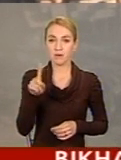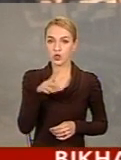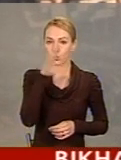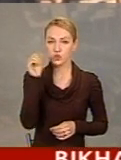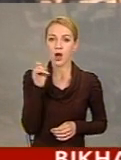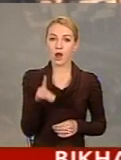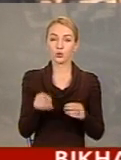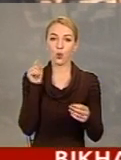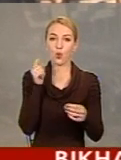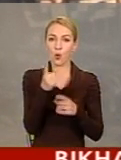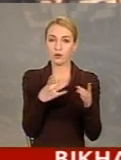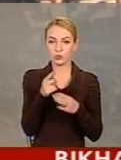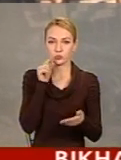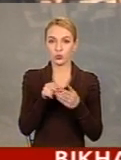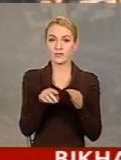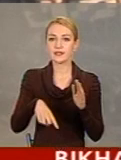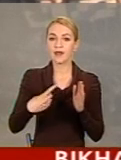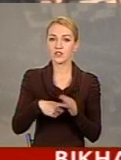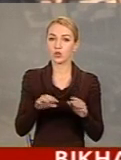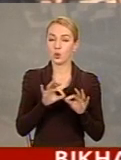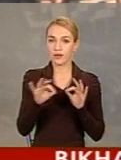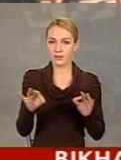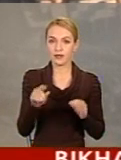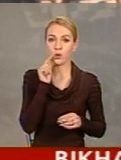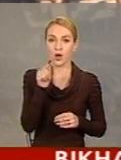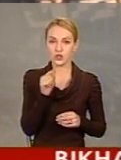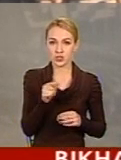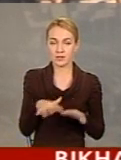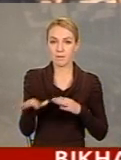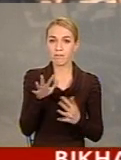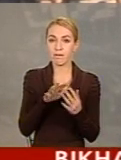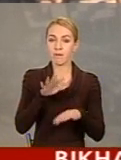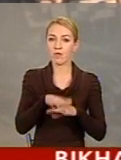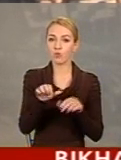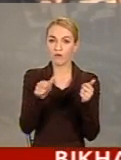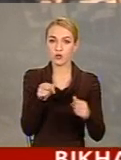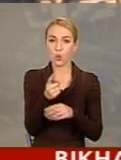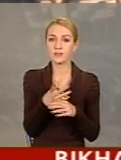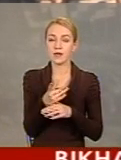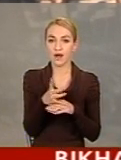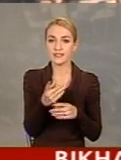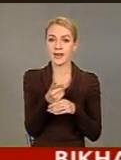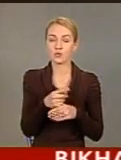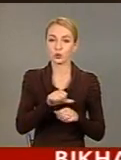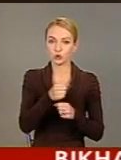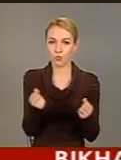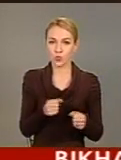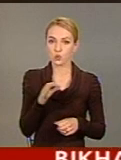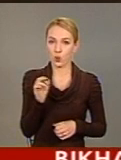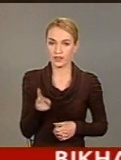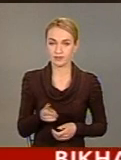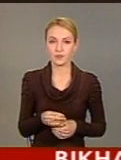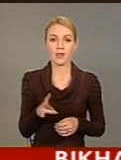артобстрілу зазнало селище тоненьке на Луганщині проросійській бандформування двічі обстріляло зі стрілецькою зброю сокольний